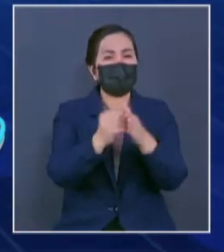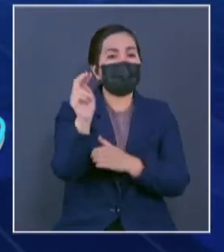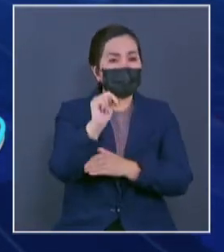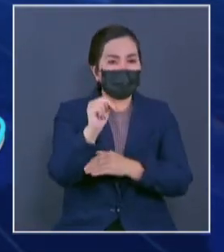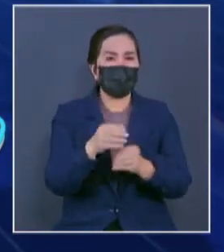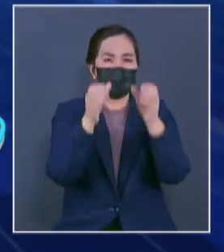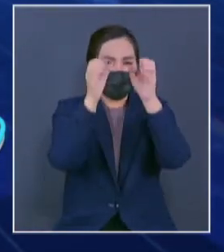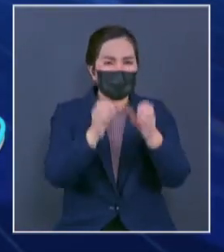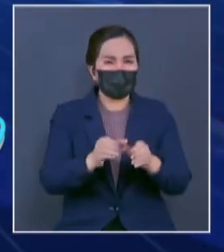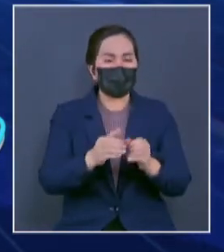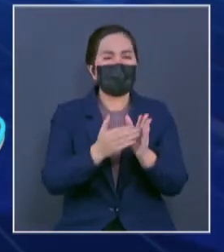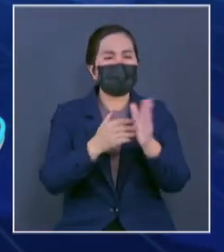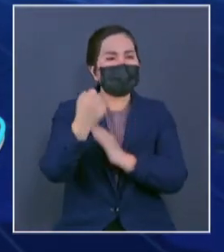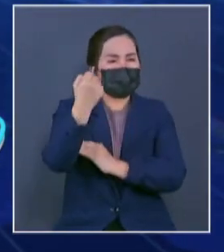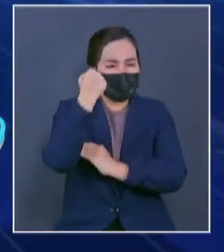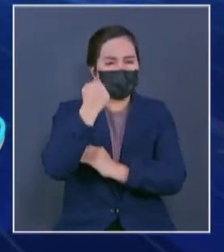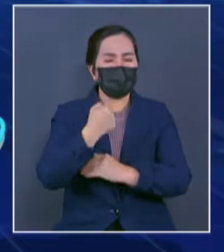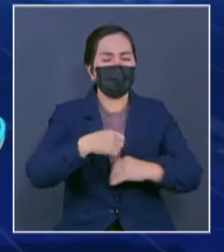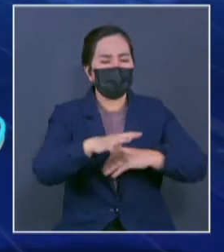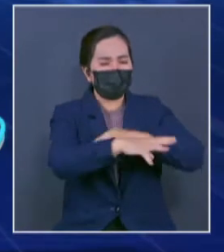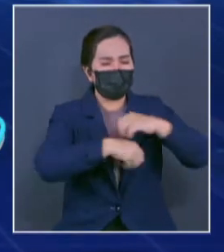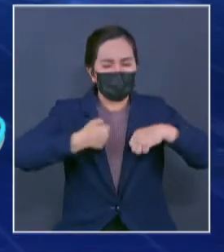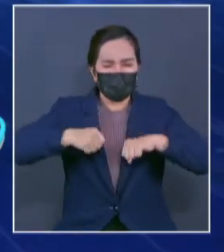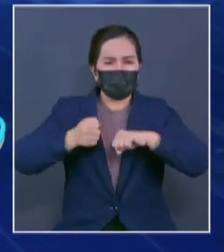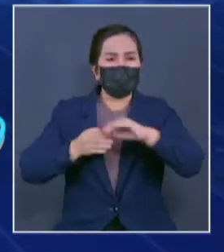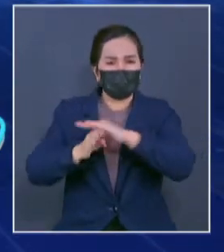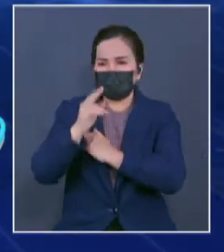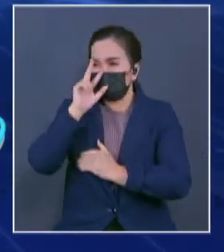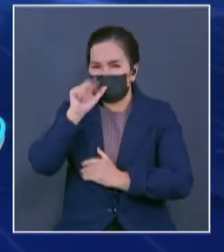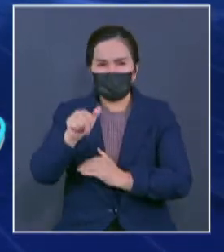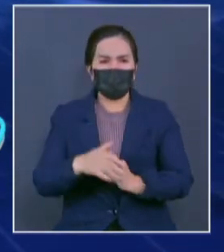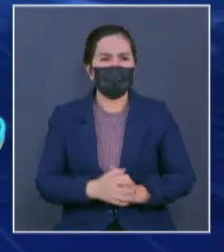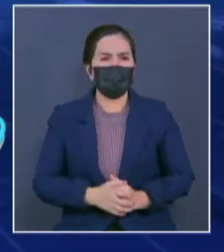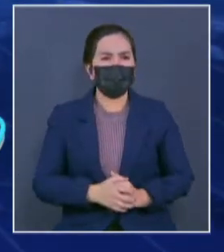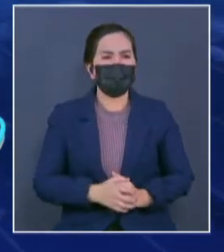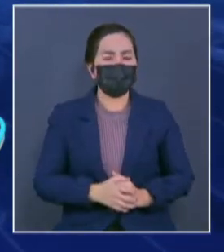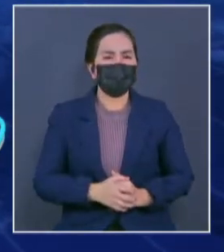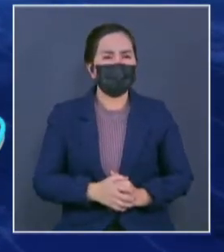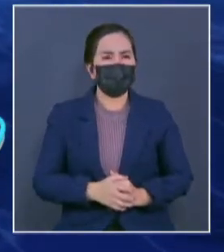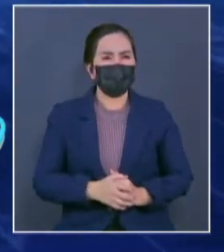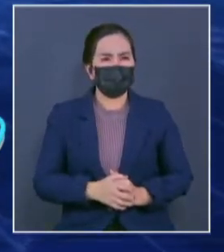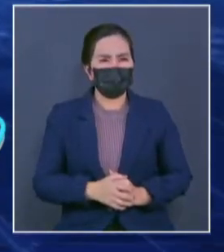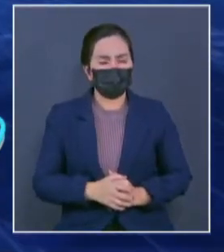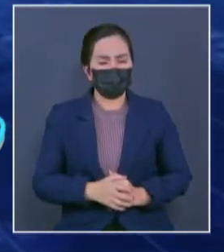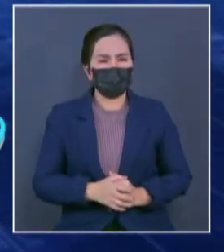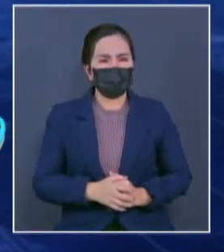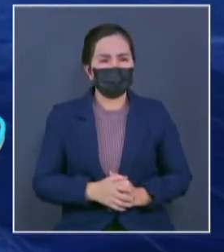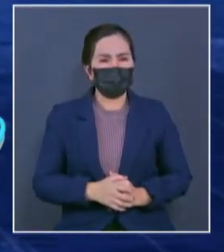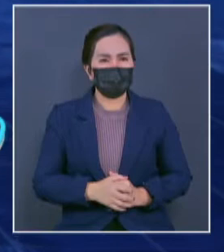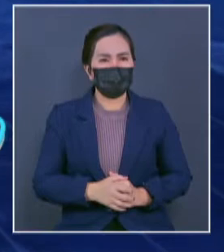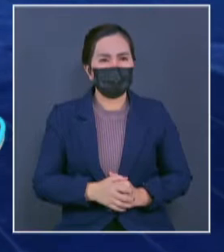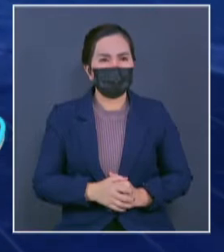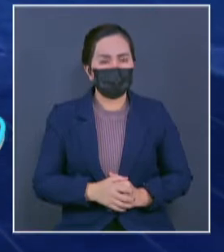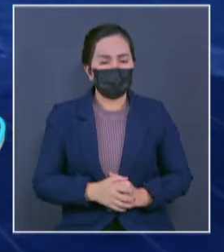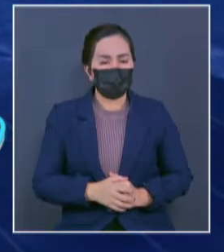กางเกงขายาวสีทึบขโมยรถมอเตอร์ไซค์ไปต่อหน้าต่อตานี่ที่เราวงกลมไว้ให้นะคะเป็นผู้ก่อเหตุค่ะคุณผู้ชม